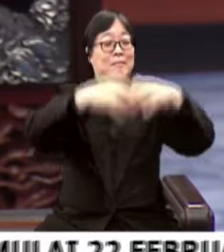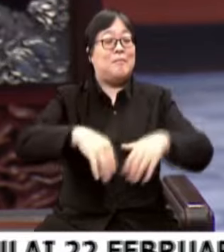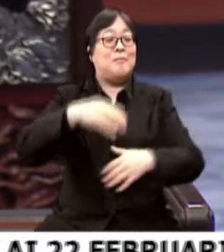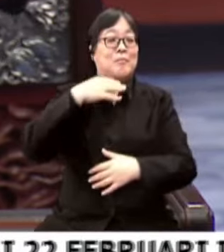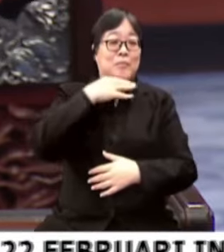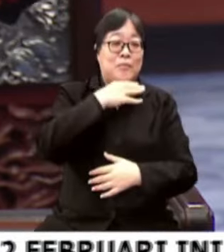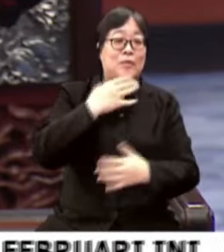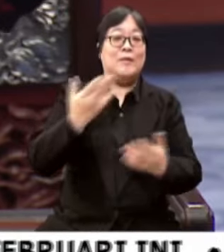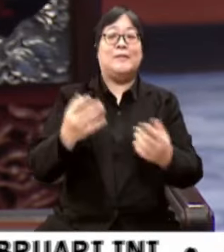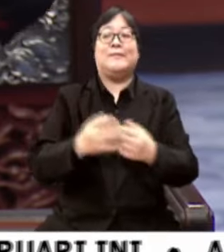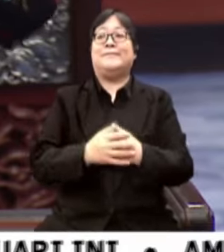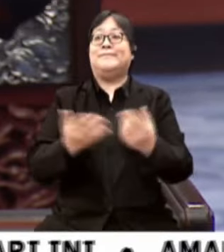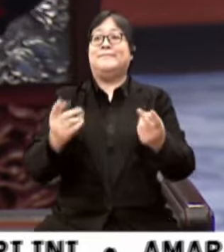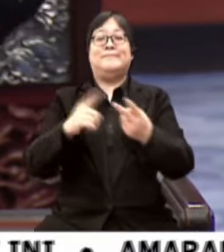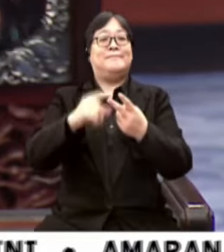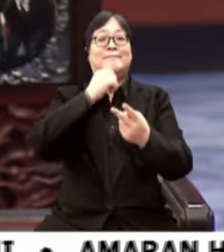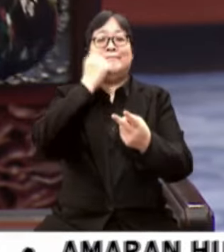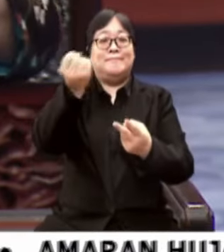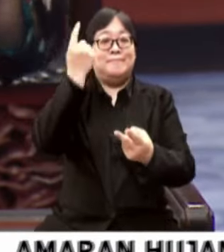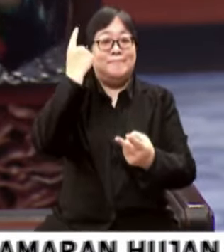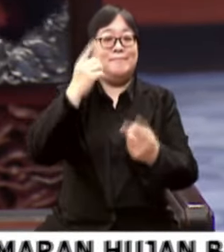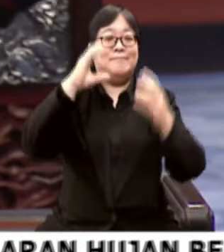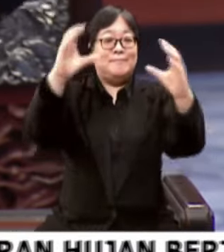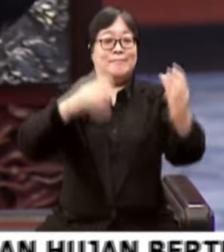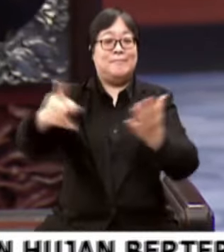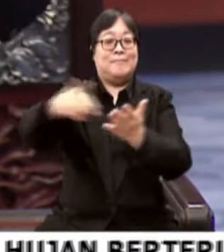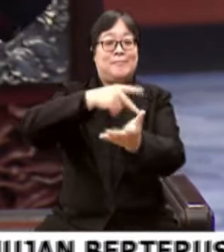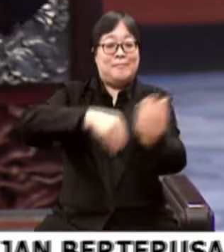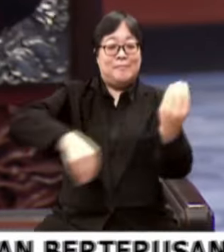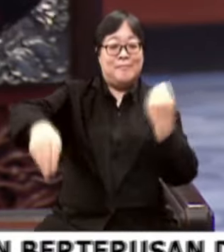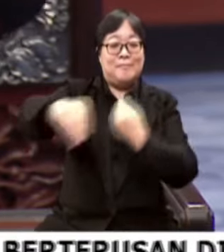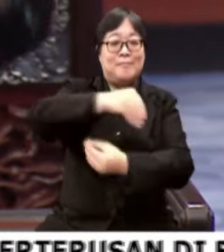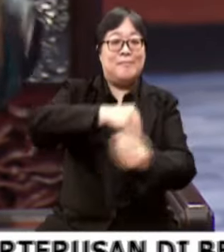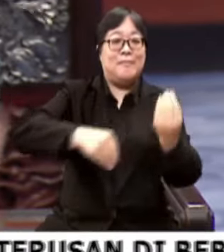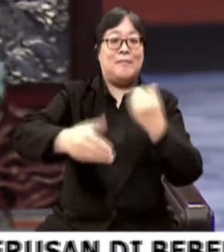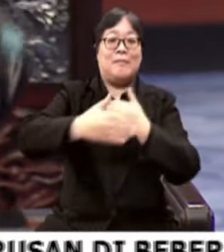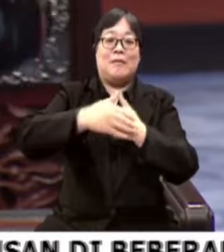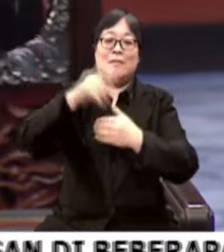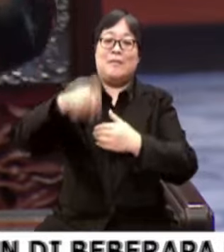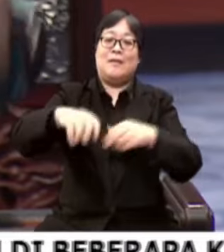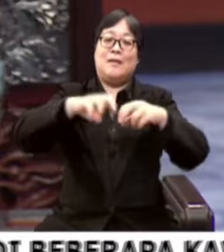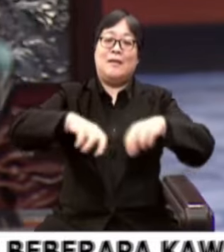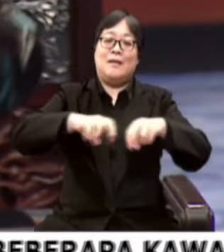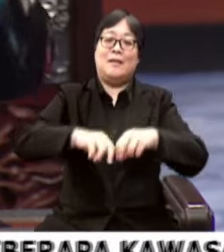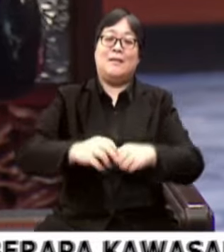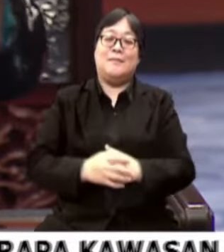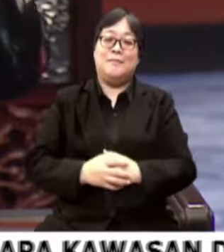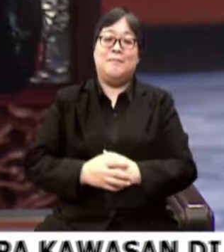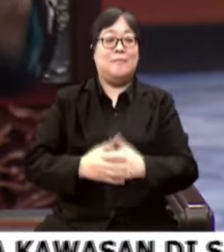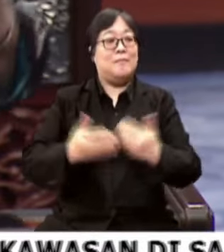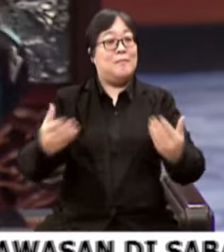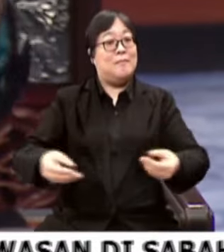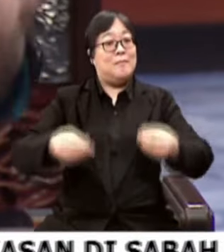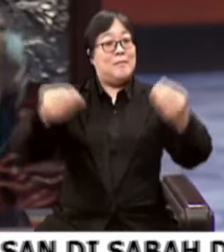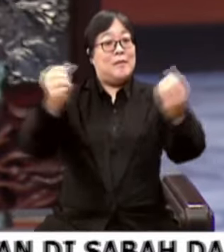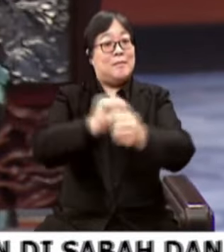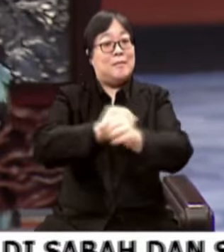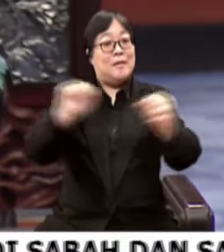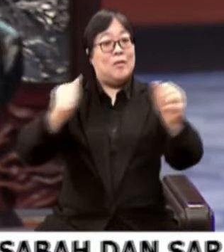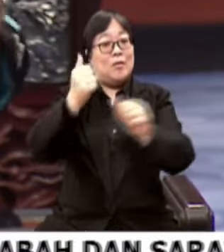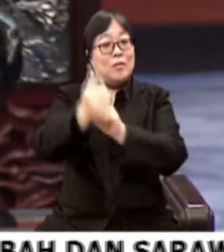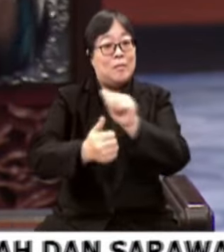tidak mempunyai kepahaman untuk membayar balik dalam proses mereka itu perlu dikaji sama dia memberikan pelepasan secara automatik